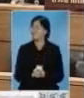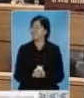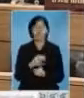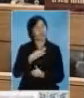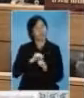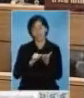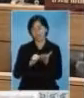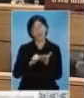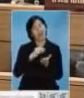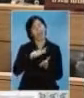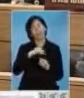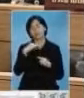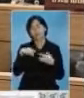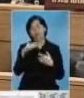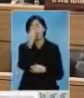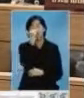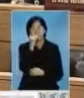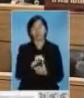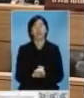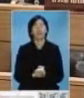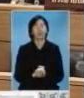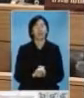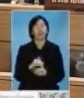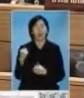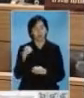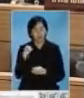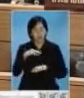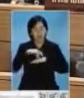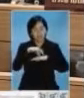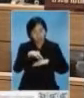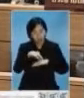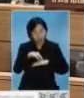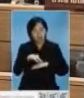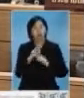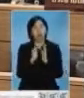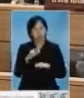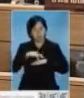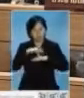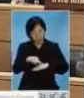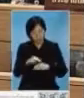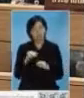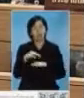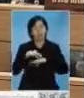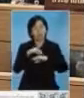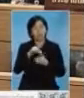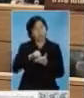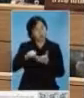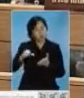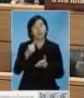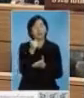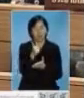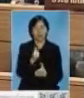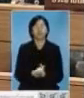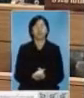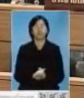ควรเนื่องด้วยว่าเพราะมันมีอำนาจในการแต่งตั้งและถอดถอนทีนี้ผมจะกล่าวกับประธานต่อไปด้วยความเคารพ